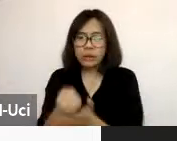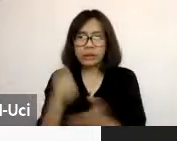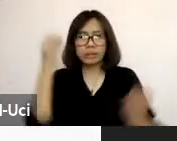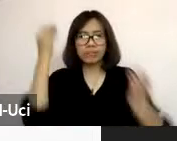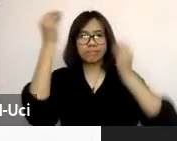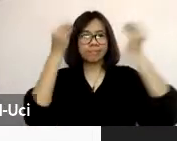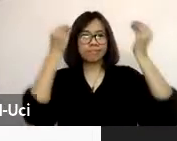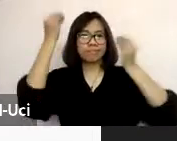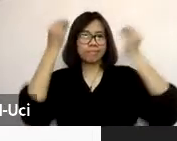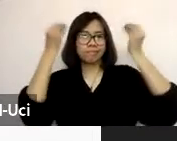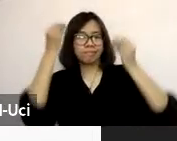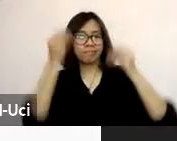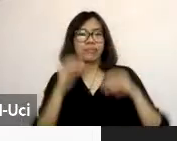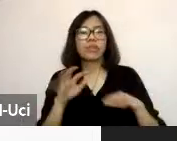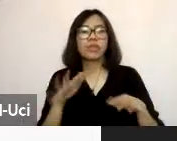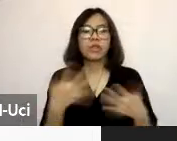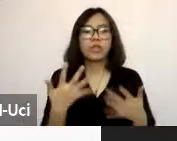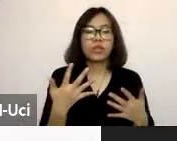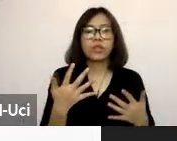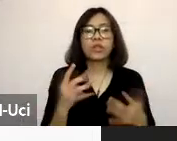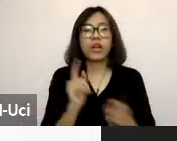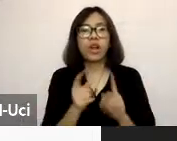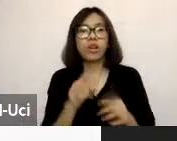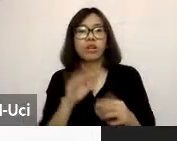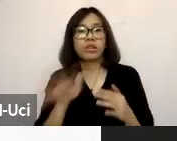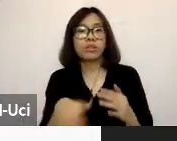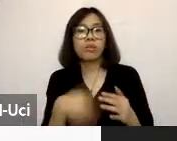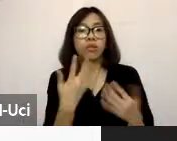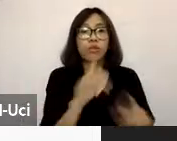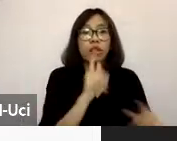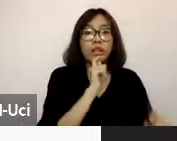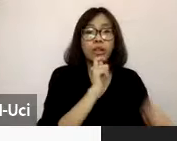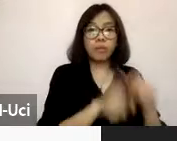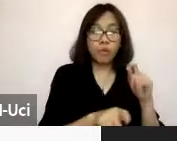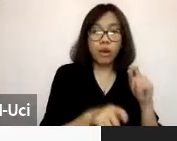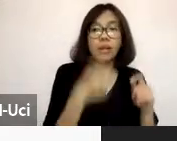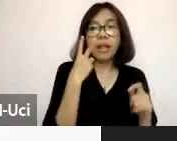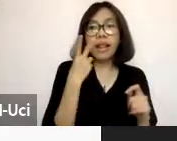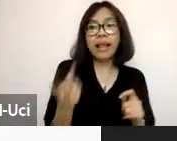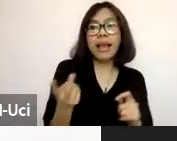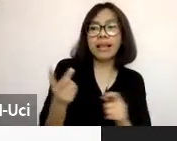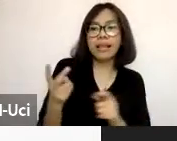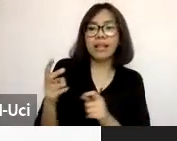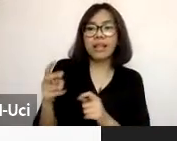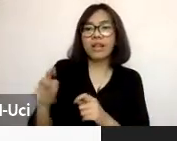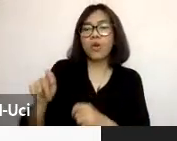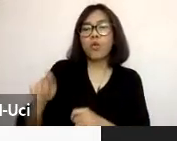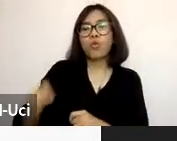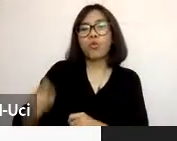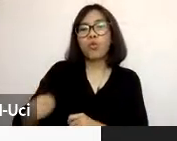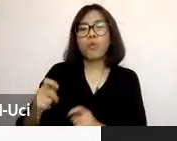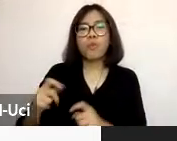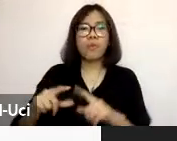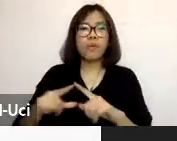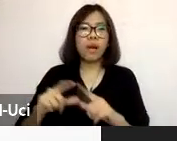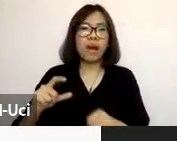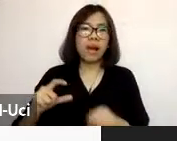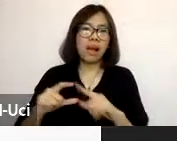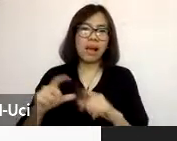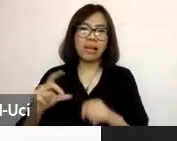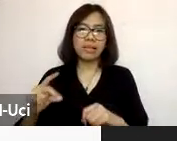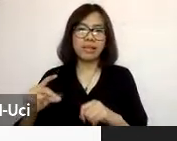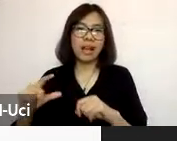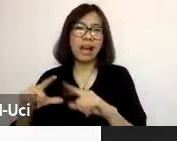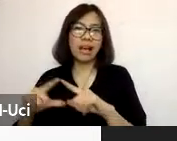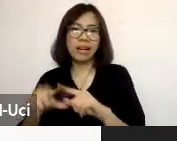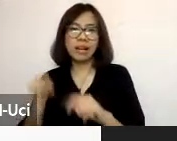setelah nomor satu bisa ditentukan baru lihat hukum acaranya yang juga unik dan berbeda satu dengan